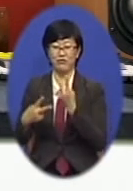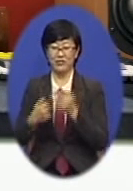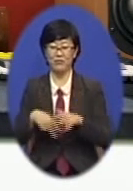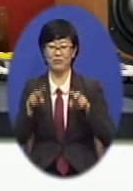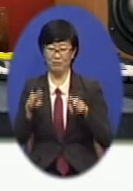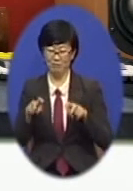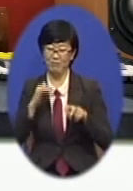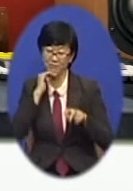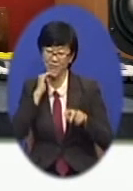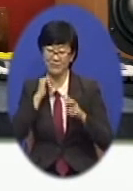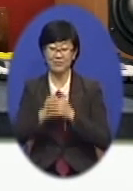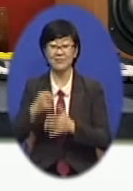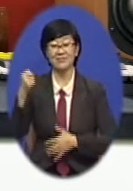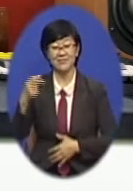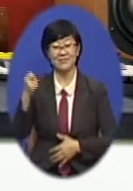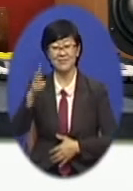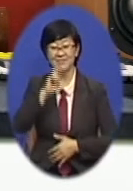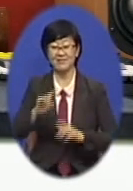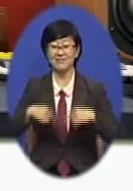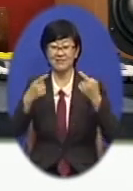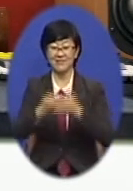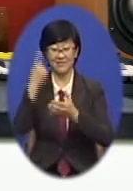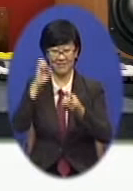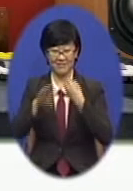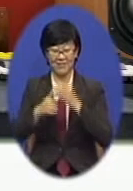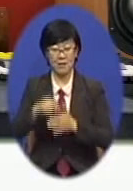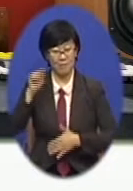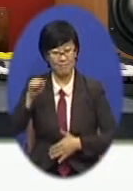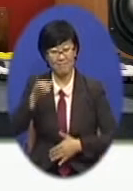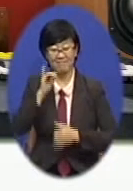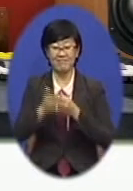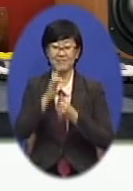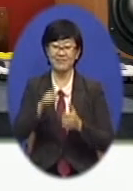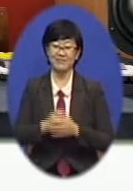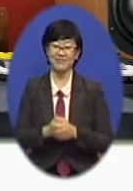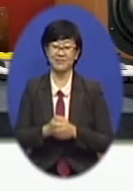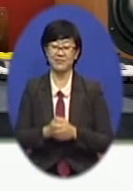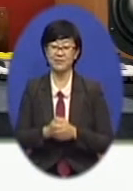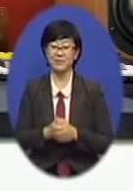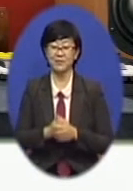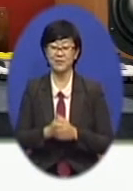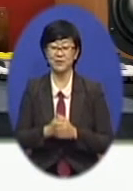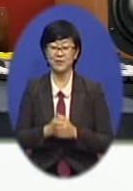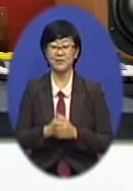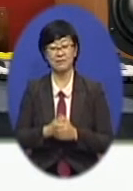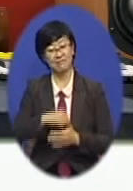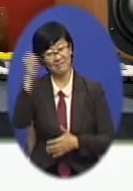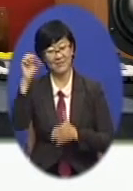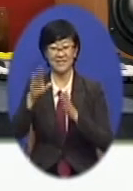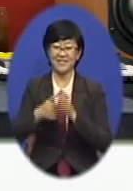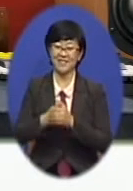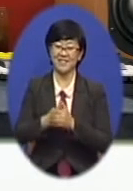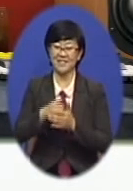아유, 그래서 네. 자주 노래도 하는 편이고 퀴즈도 매일 하다시피 하는데 네. 그게 뭐 될 때도 있고